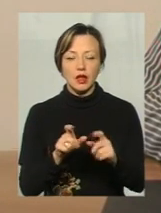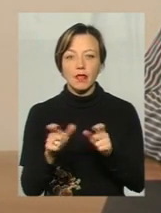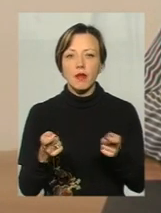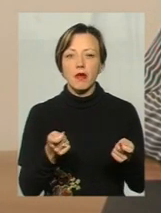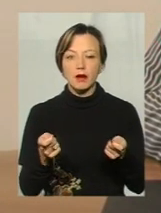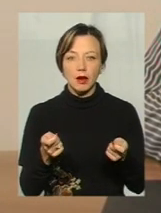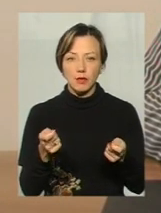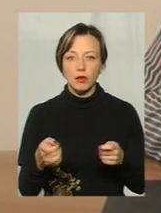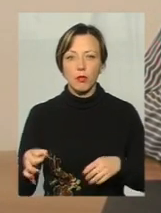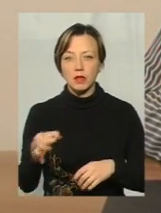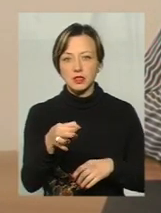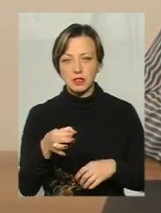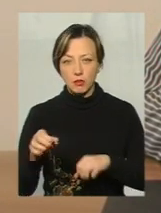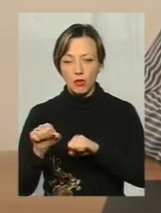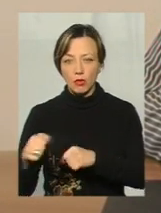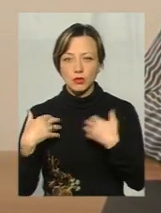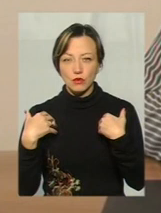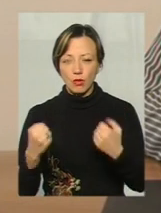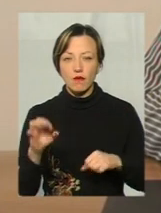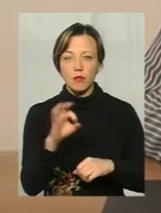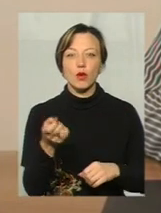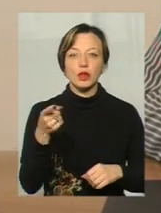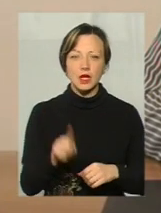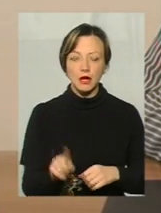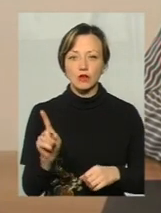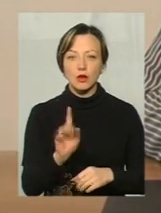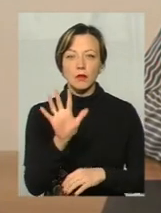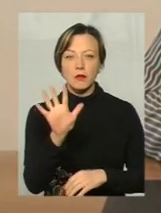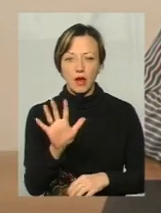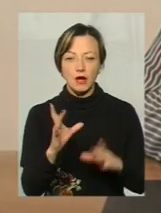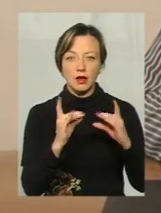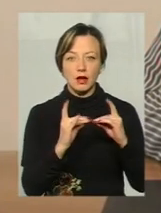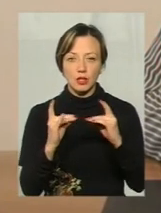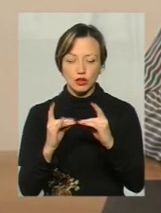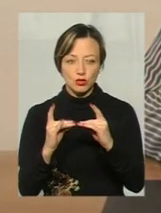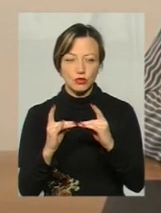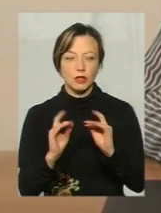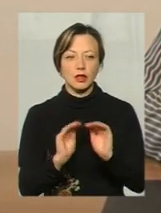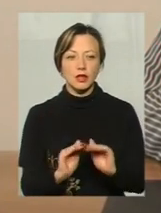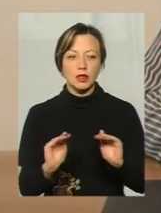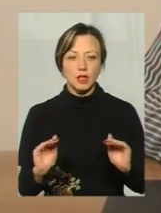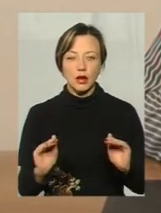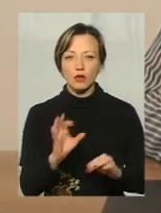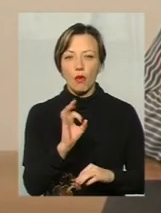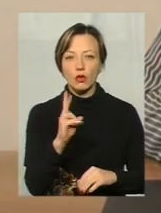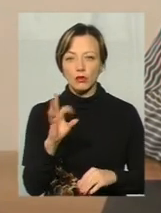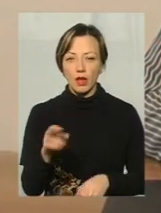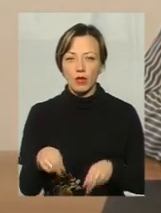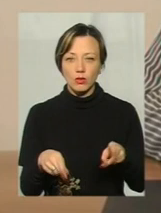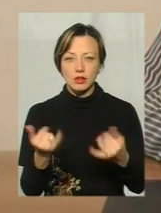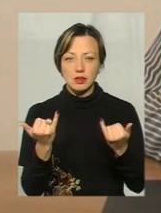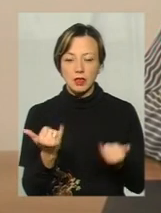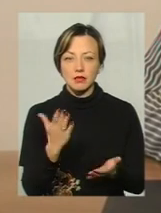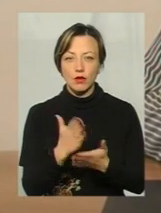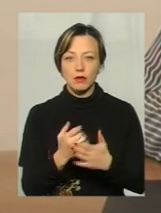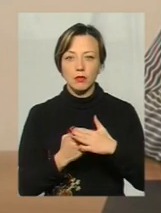департаментом обласним охорони здоров'я про те, що 5 ліжок дитячої онкохірургії, які зараз